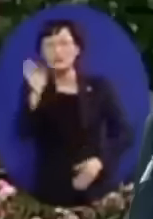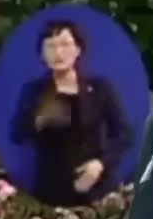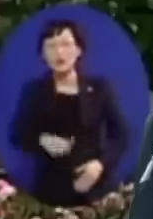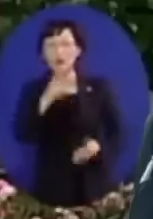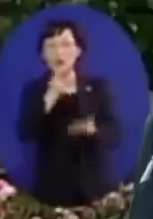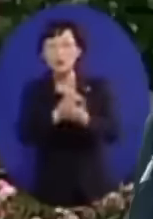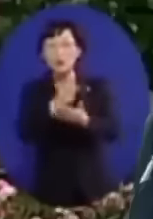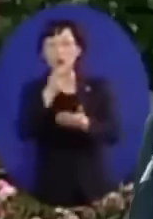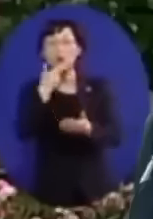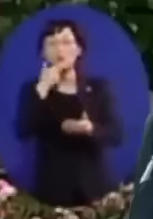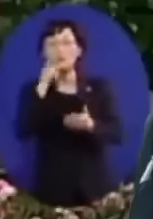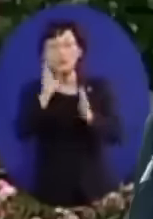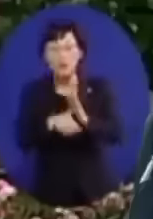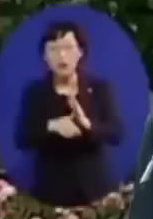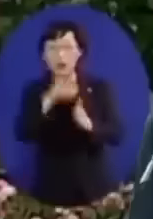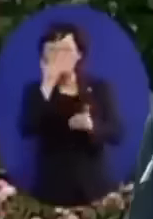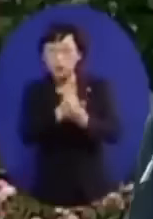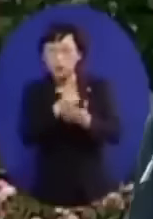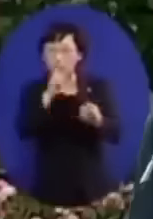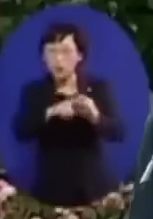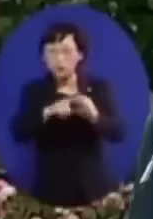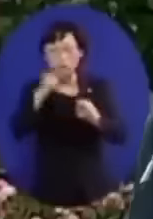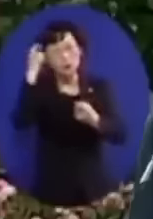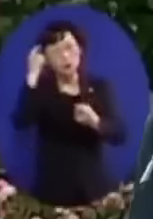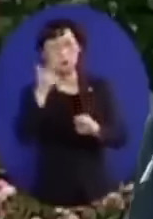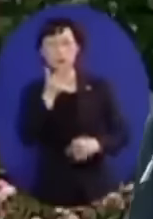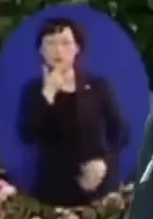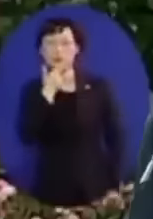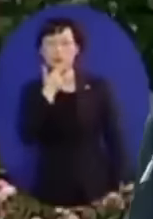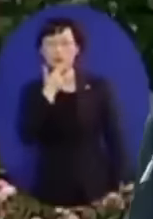없었을 때는 죄를 죄로 여기지 아니하느니라.